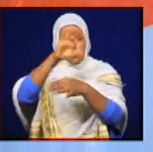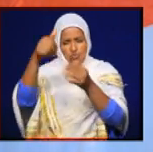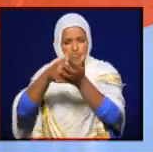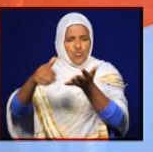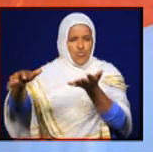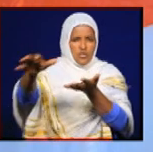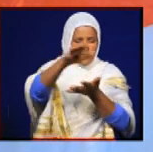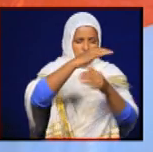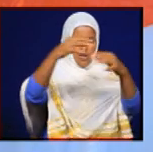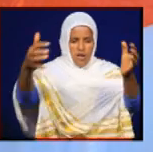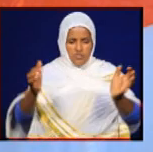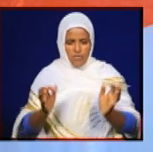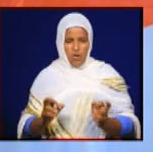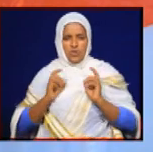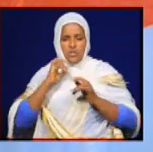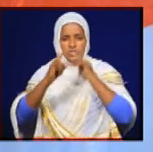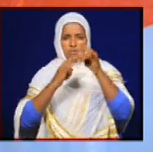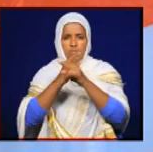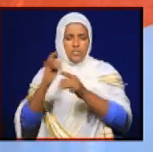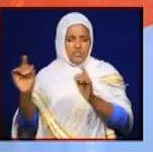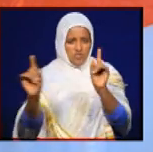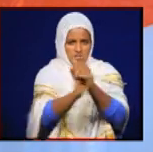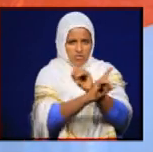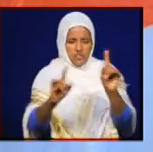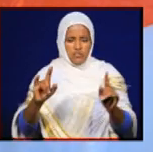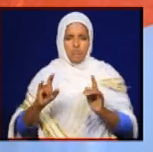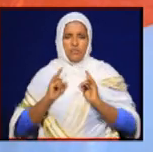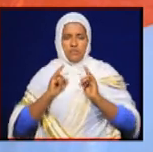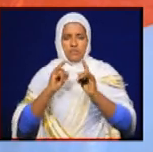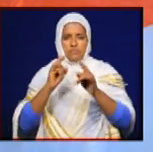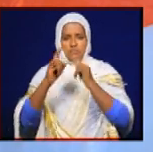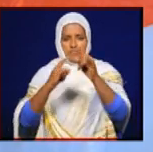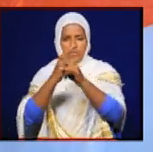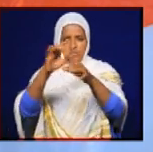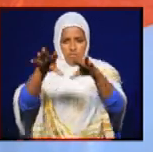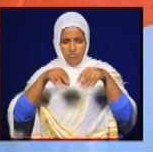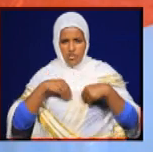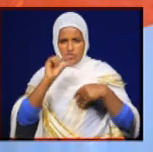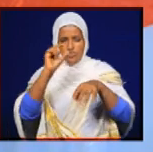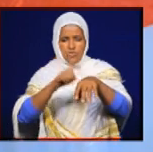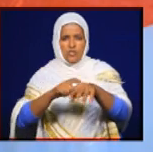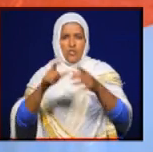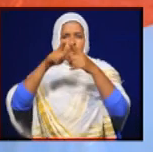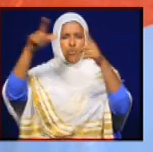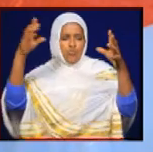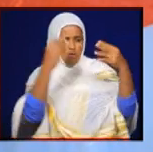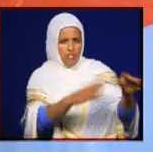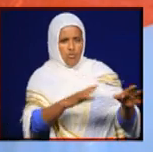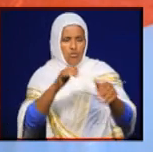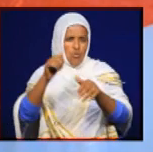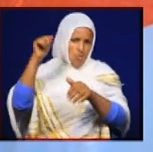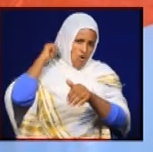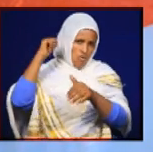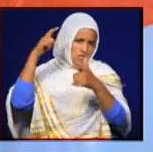በዚህ ሁሉ ወጀብ ታጅባ ህይወቴ ዘመንን ሸኝቼ ዘመንን ስቀበል ለተንሽዋ ግዚ ትልቁን